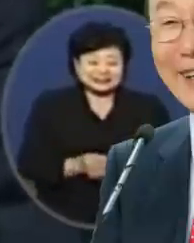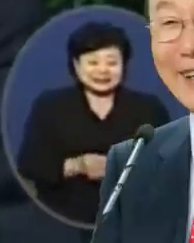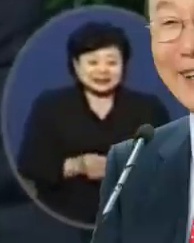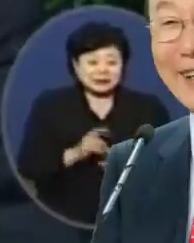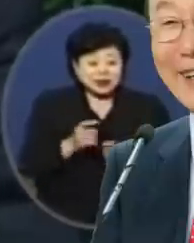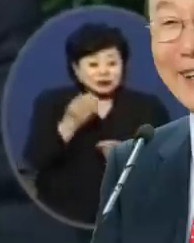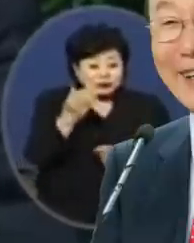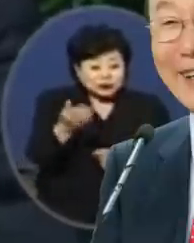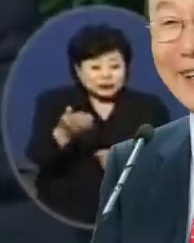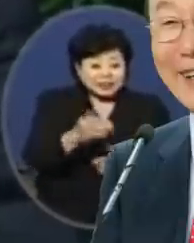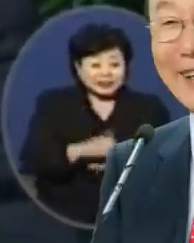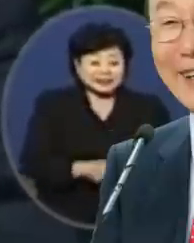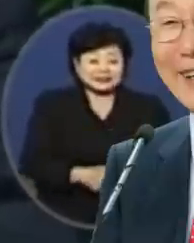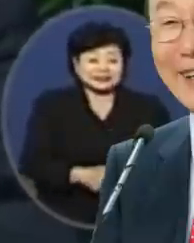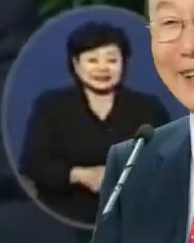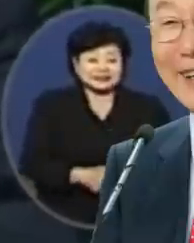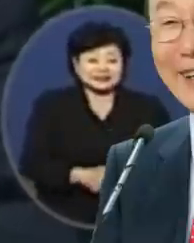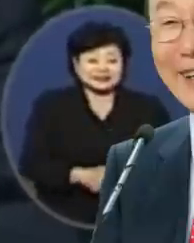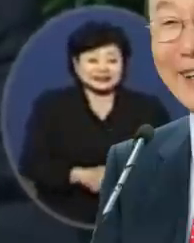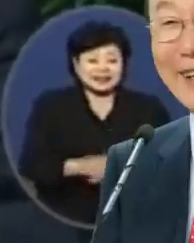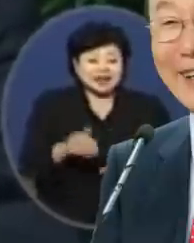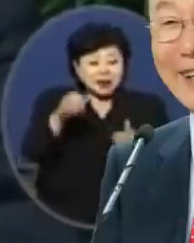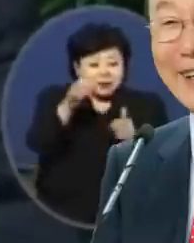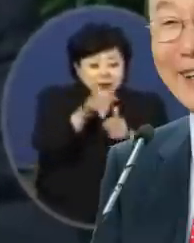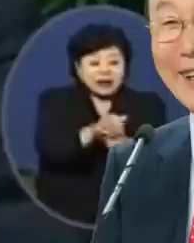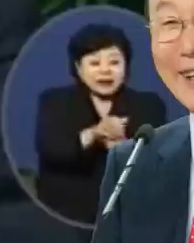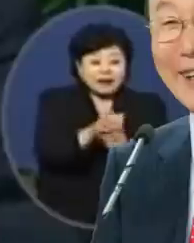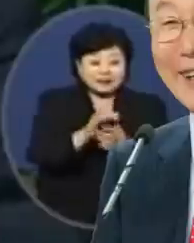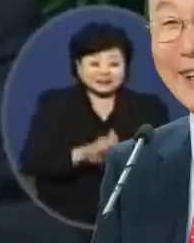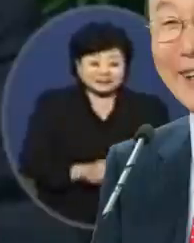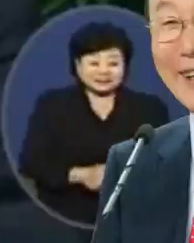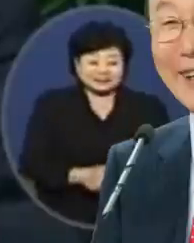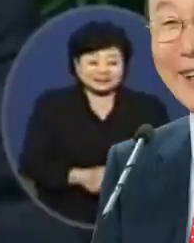주시는데 아직까지 한번 맡겨보는 거예요.